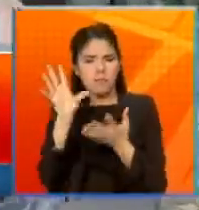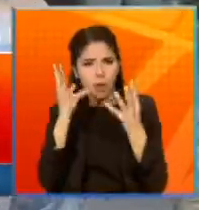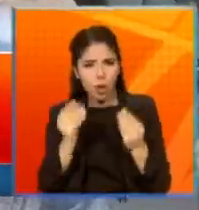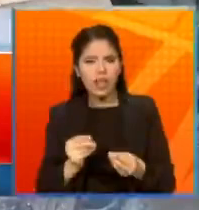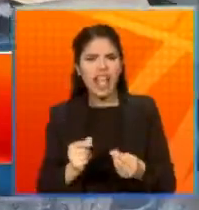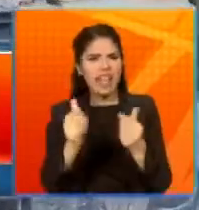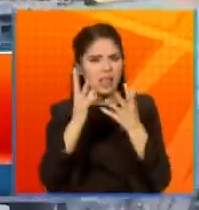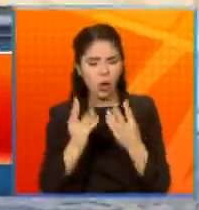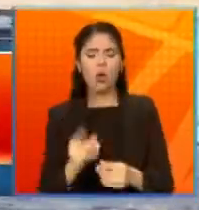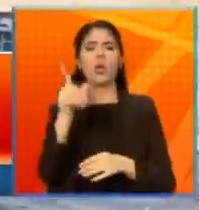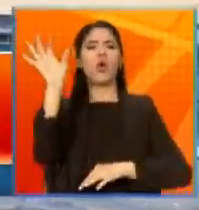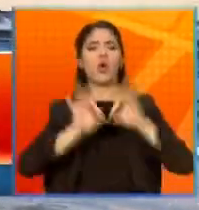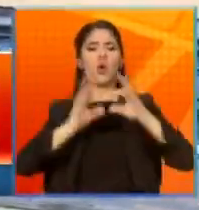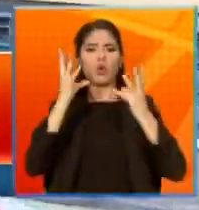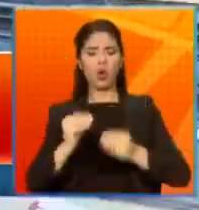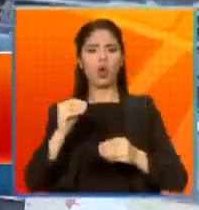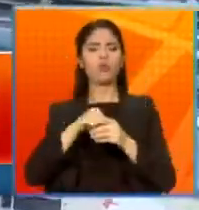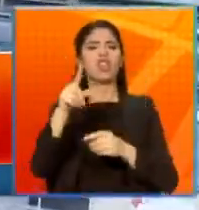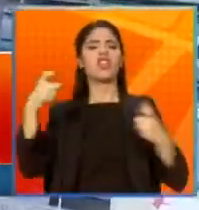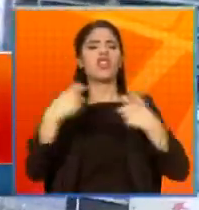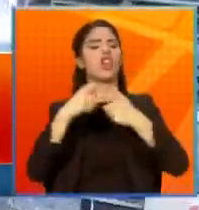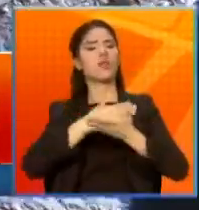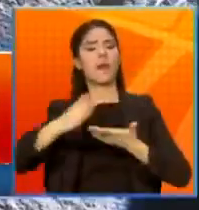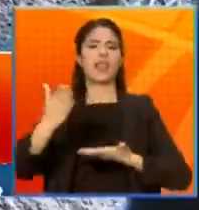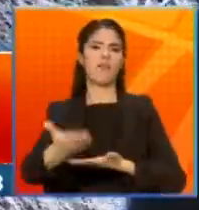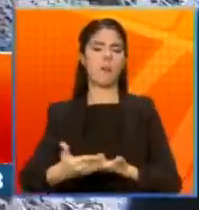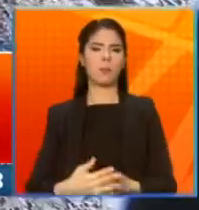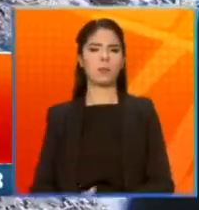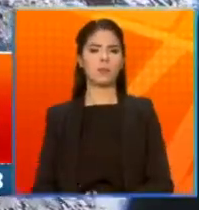kontrol altına alınması için de çatışmalar devam ediyor.